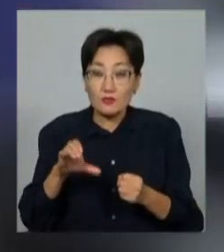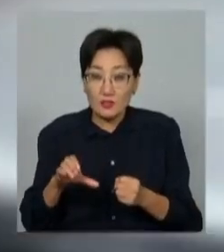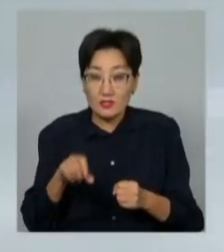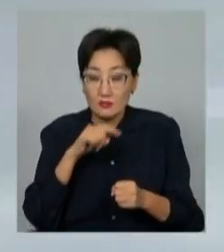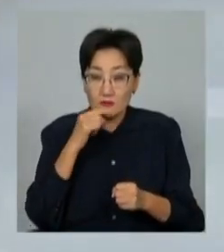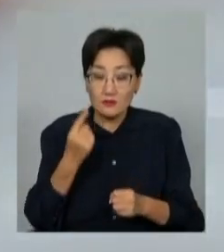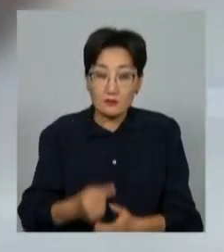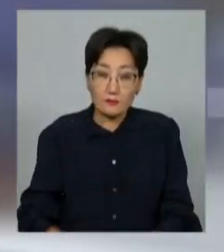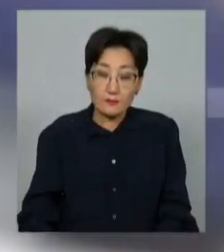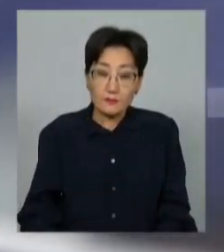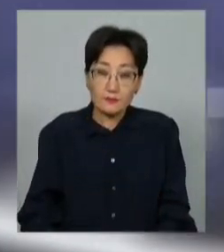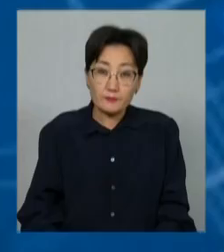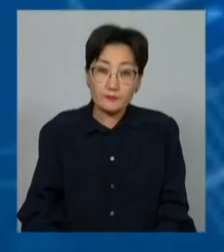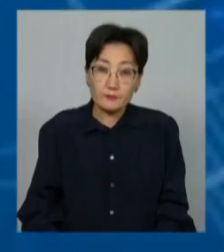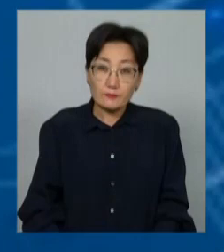России.